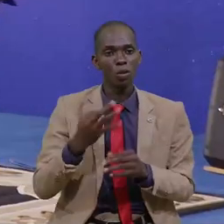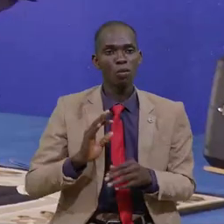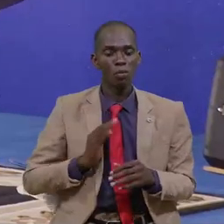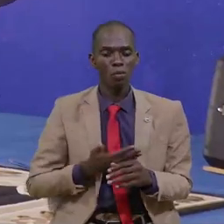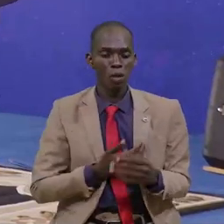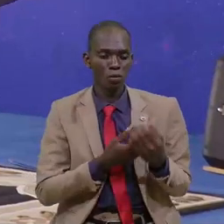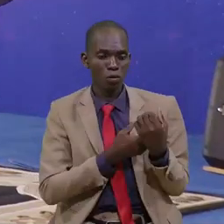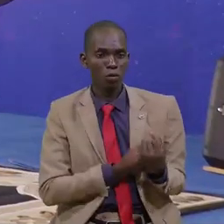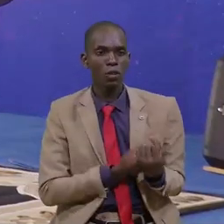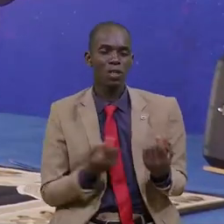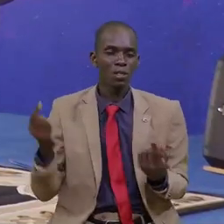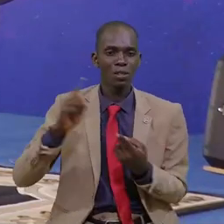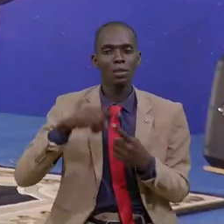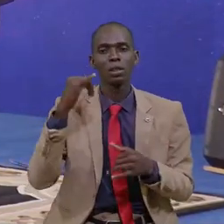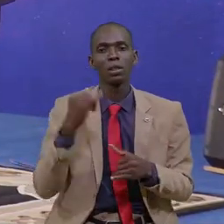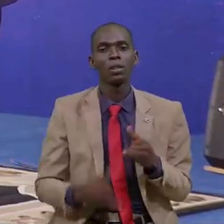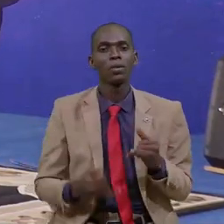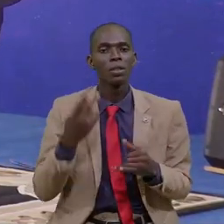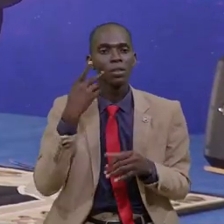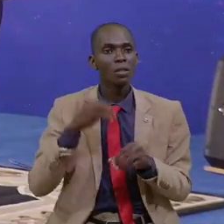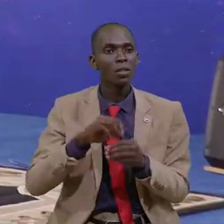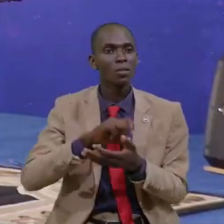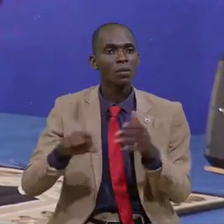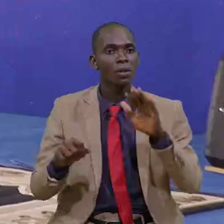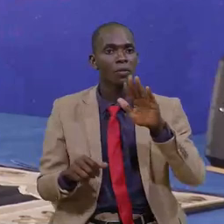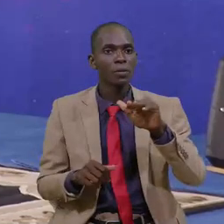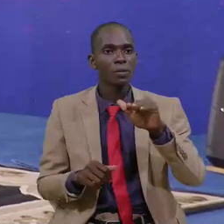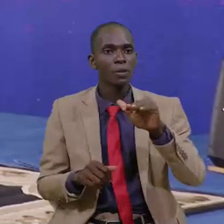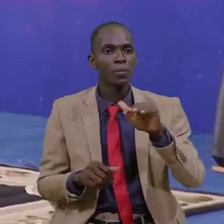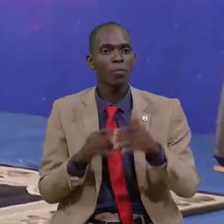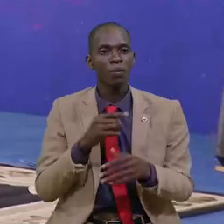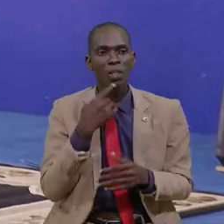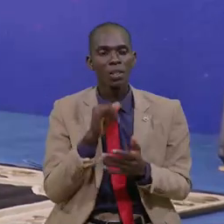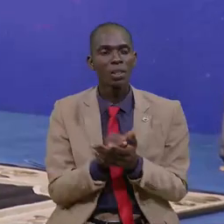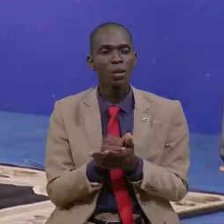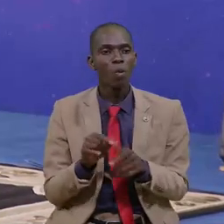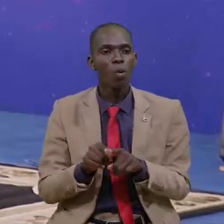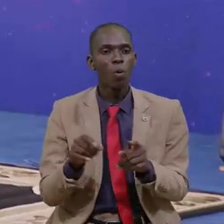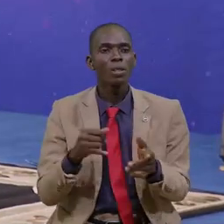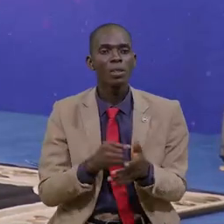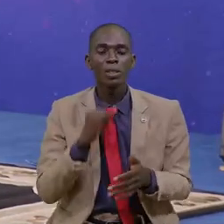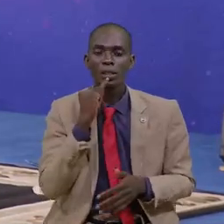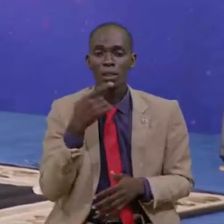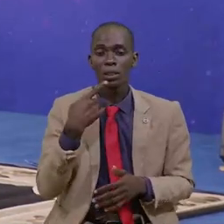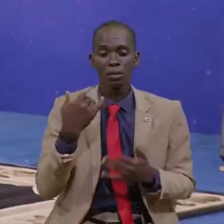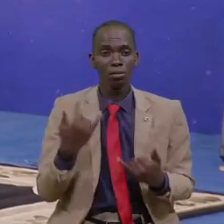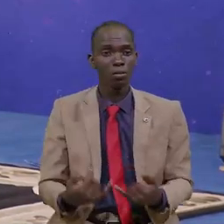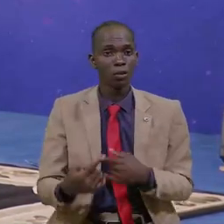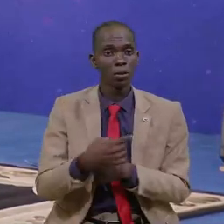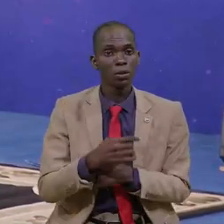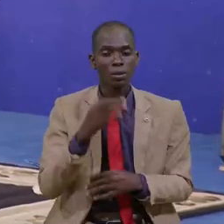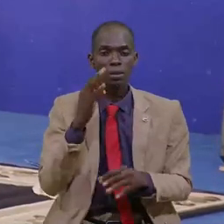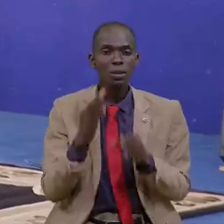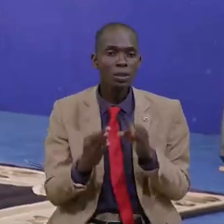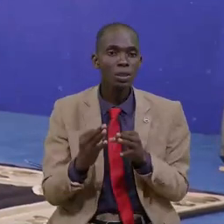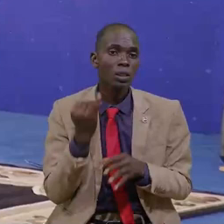au commencement, la conviction, la consécration que j'avais. Verset 15. Pendant qu'il est dit, aujourd'hui, si vous